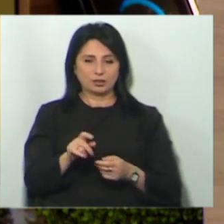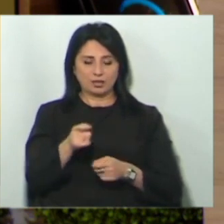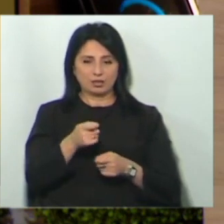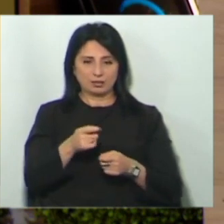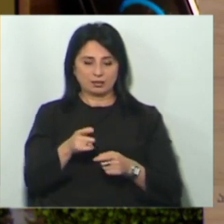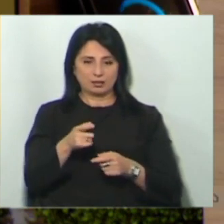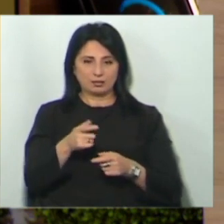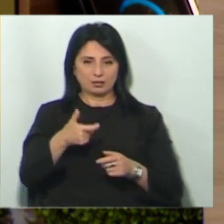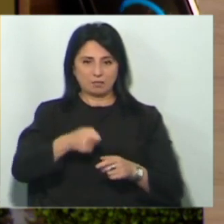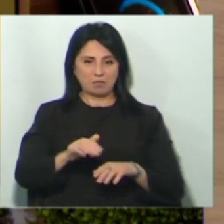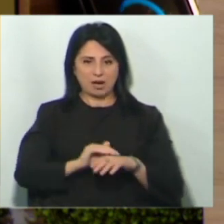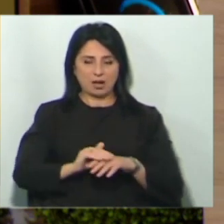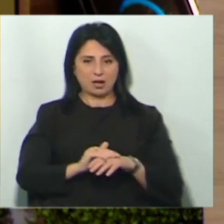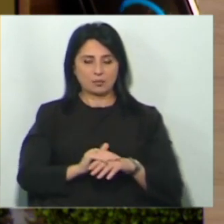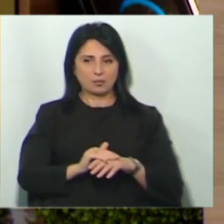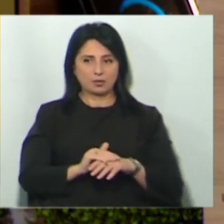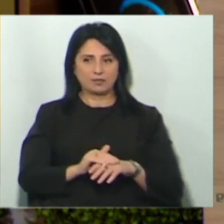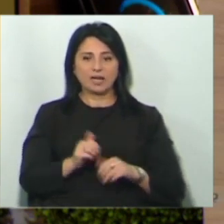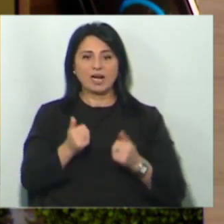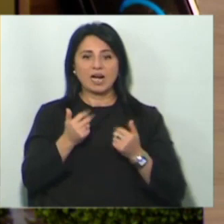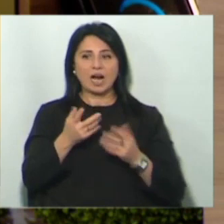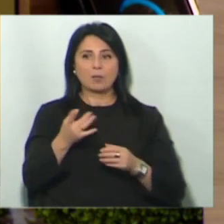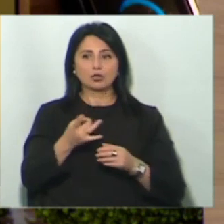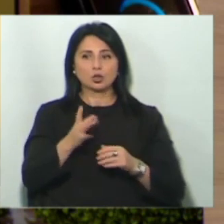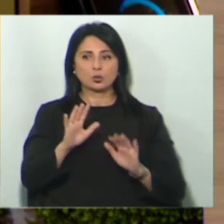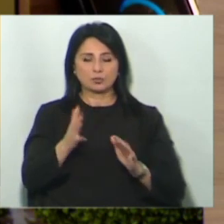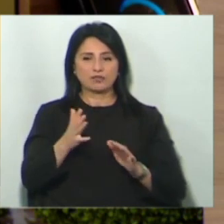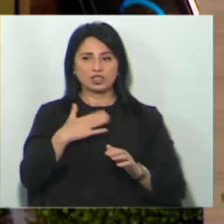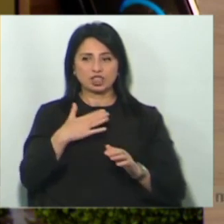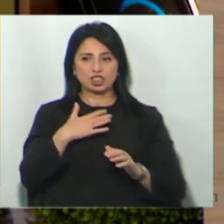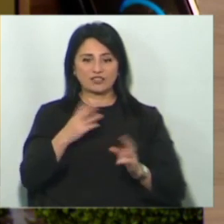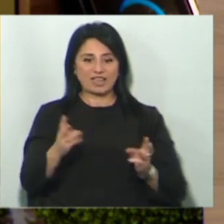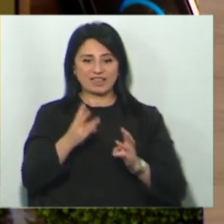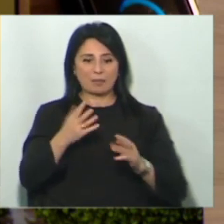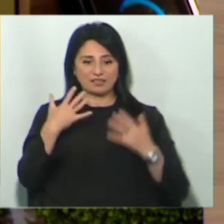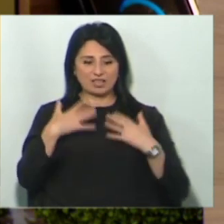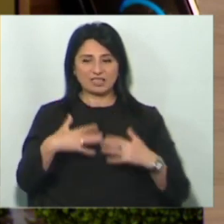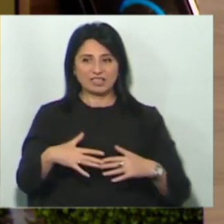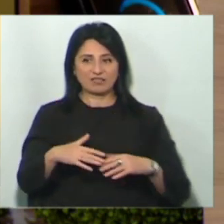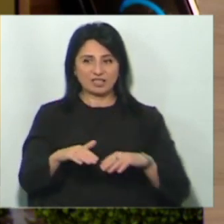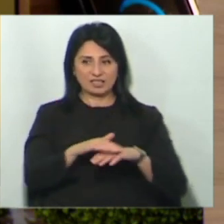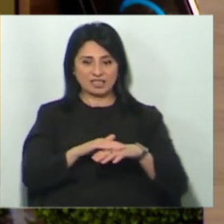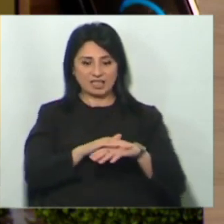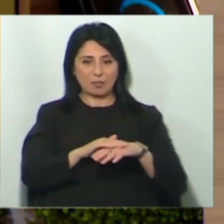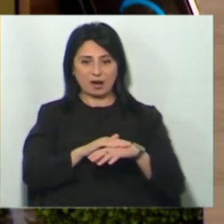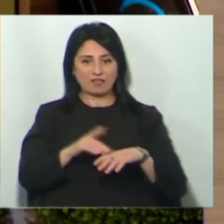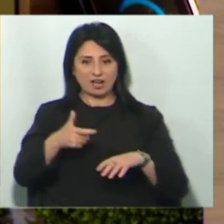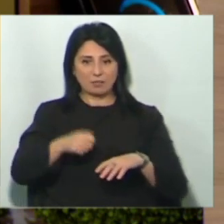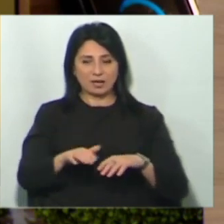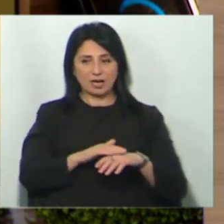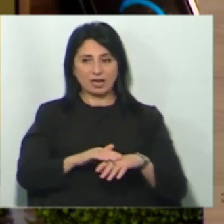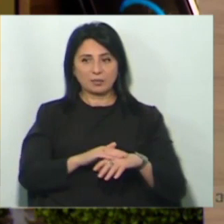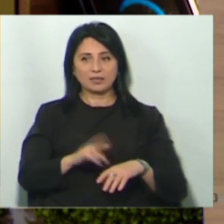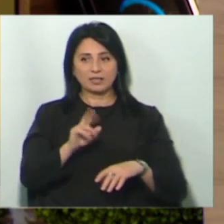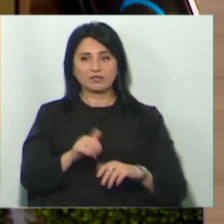შეძენილი, თუ თქვათ რამოდენიმეჯერ უნდა მოხდეს ჩვენი დამწვარე სხეულის დაფარვა ამ საშუალებებით